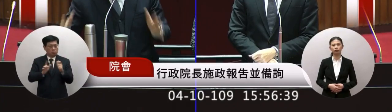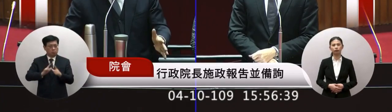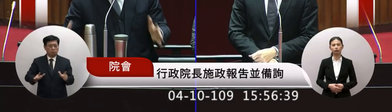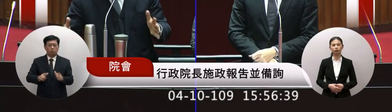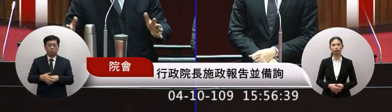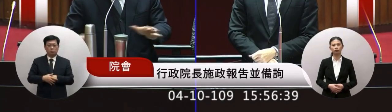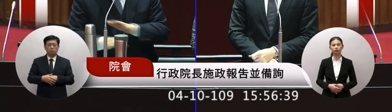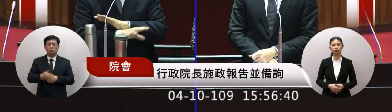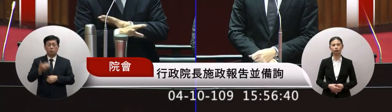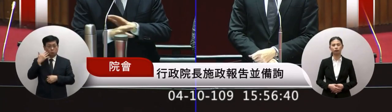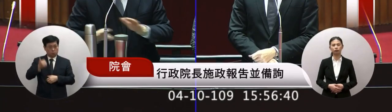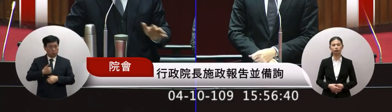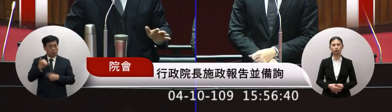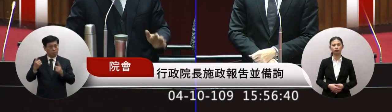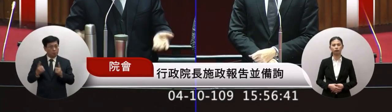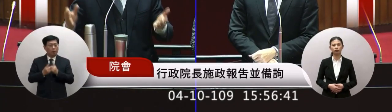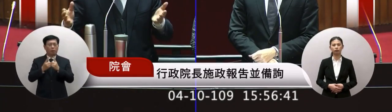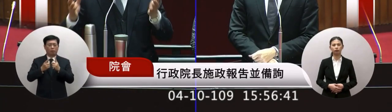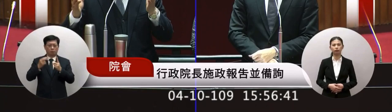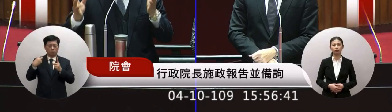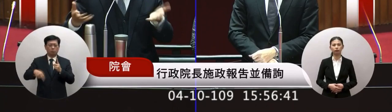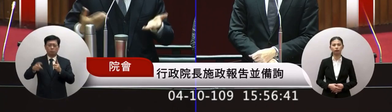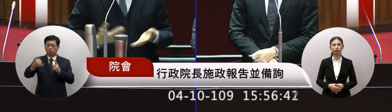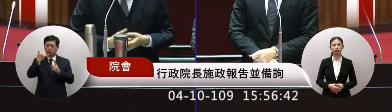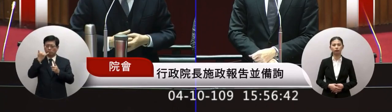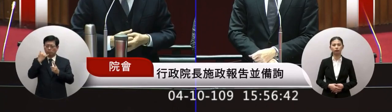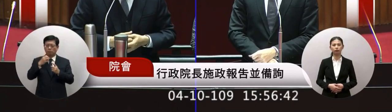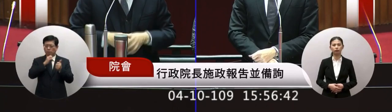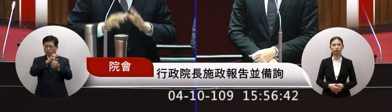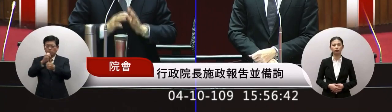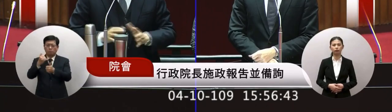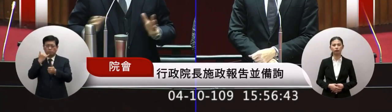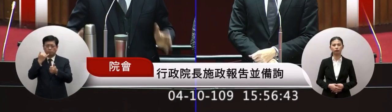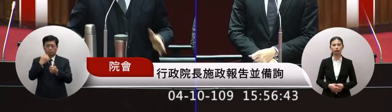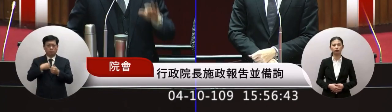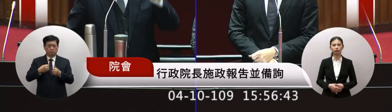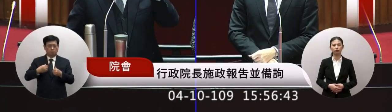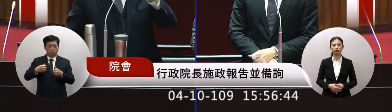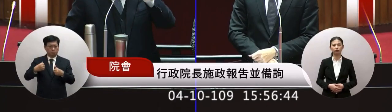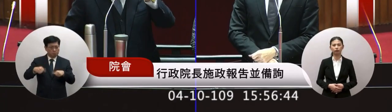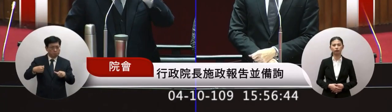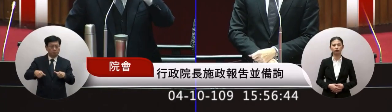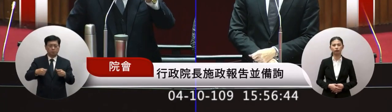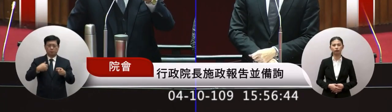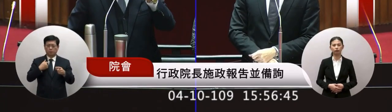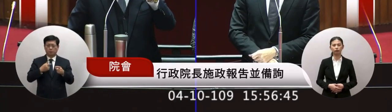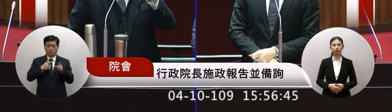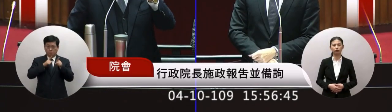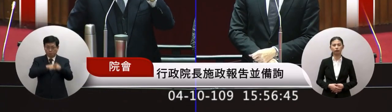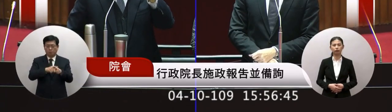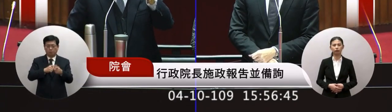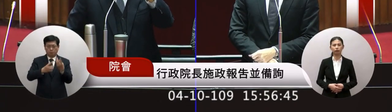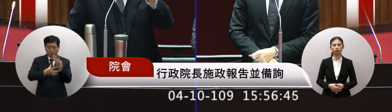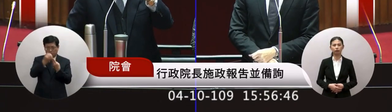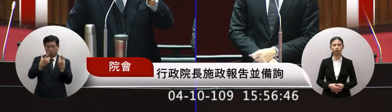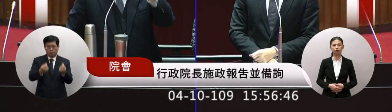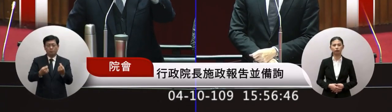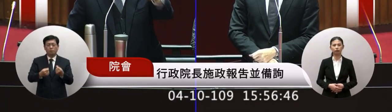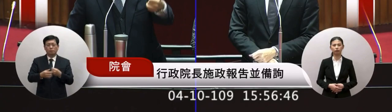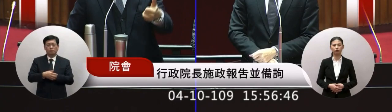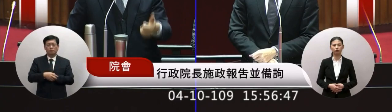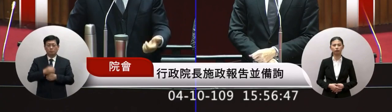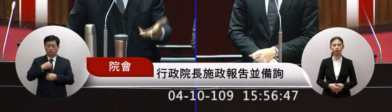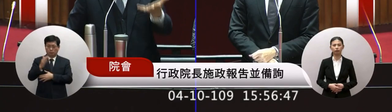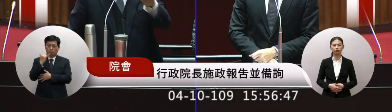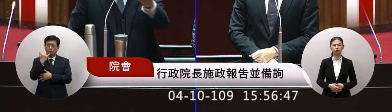啊，到时看安怎样。可以当较旁边的，啊，可以当下这三个原则，啊，国家会